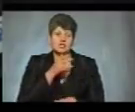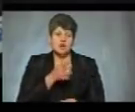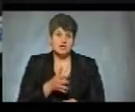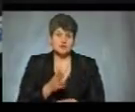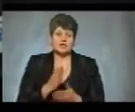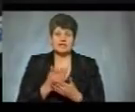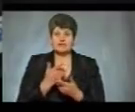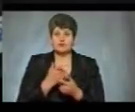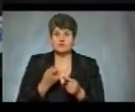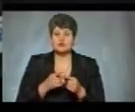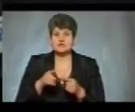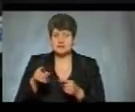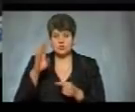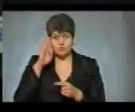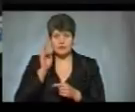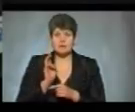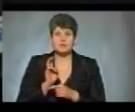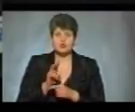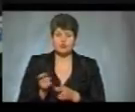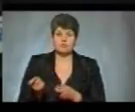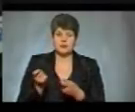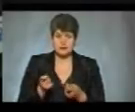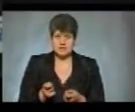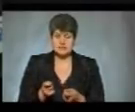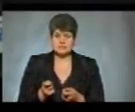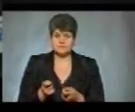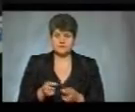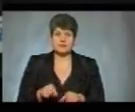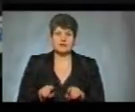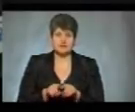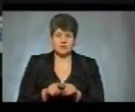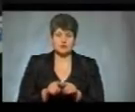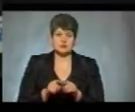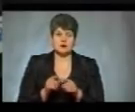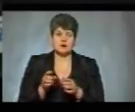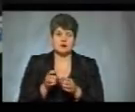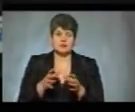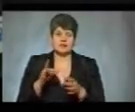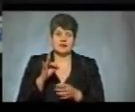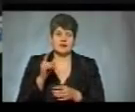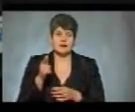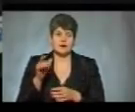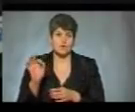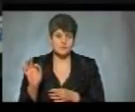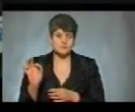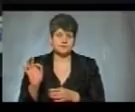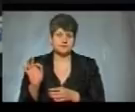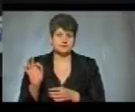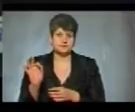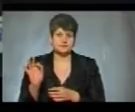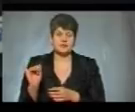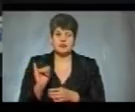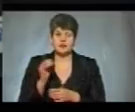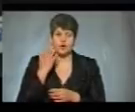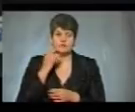є інформація, що цей чоловік, який прийшов, приніс з собою також гранату РГО. І коли